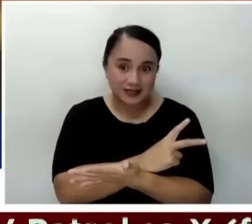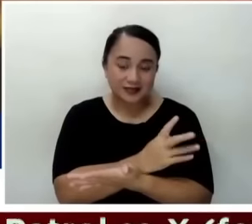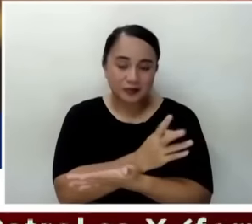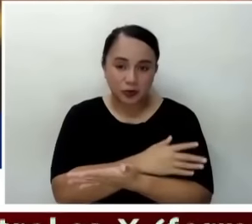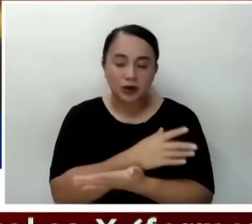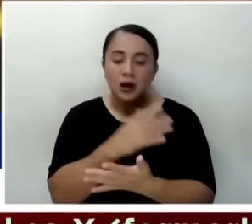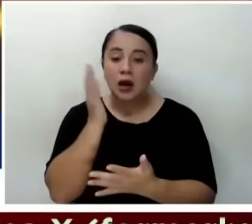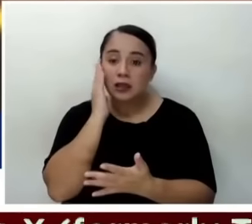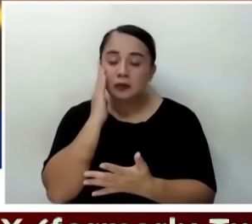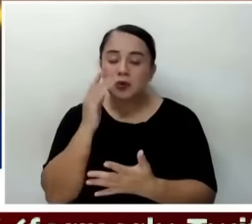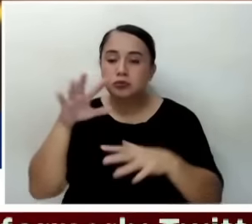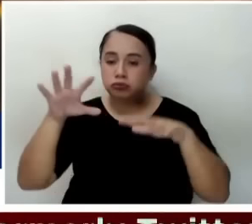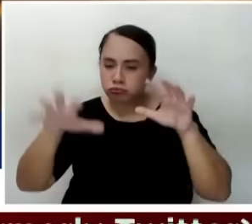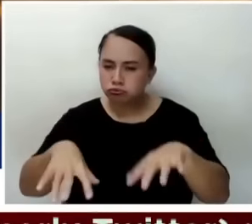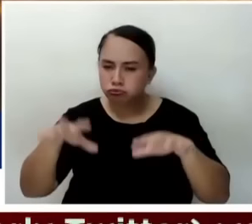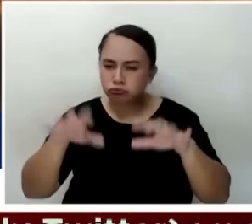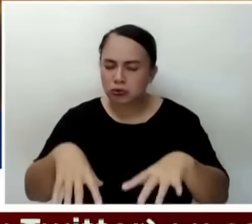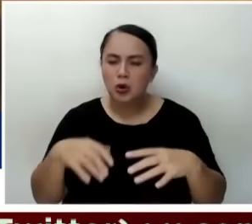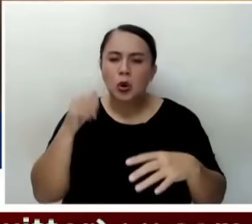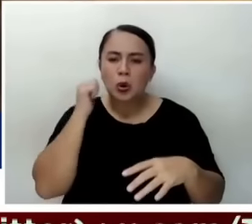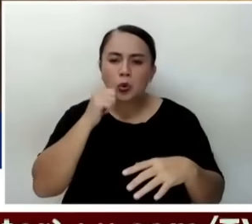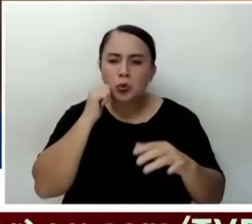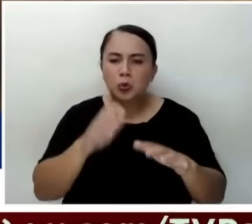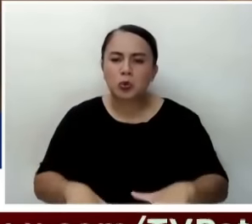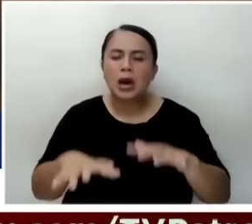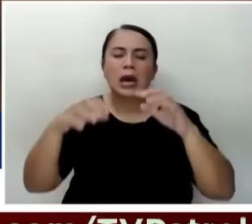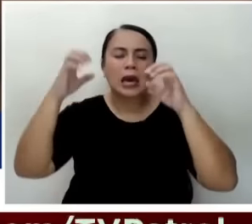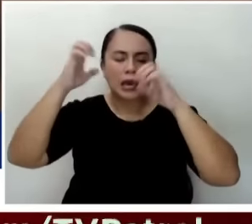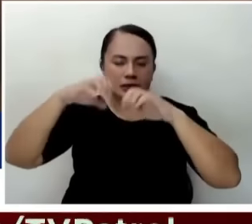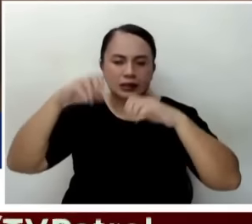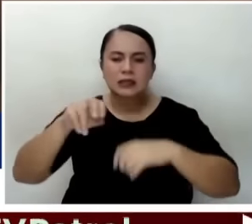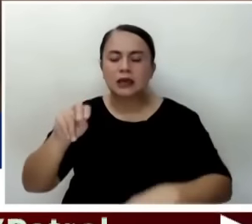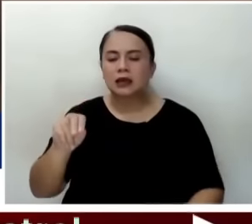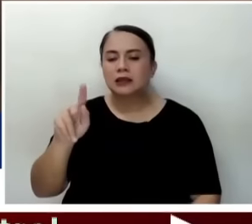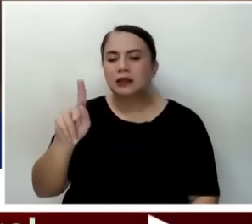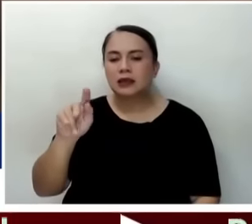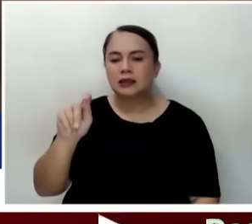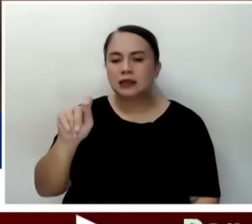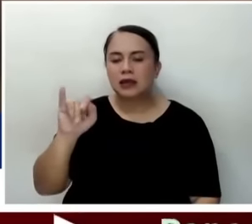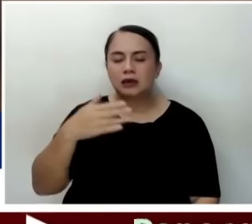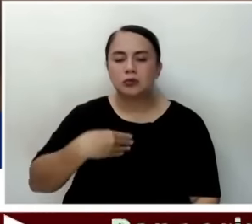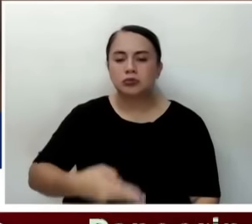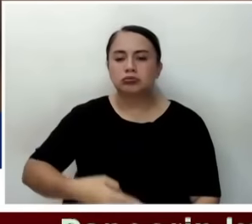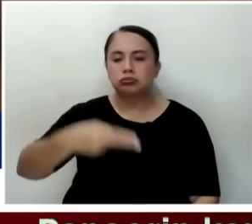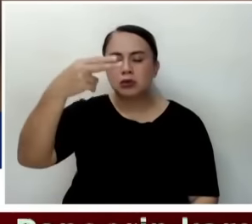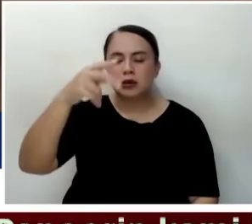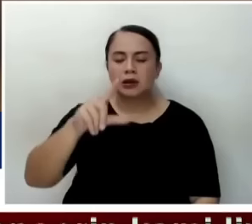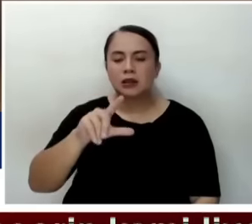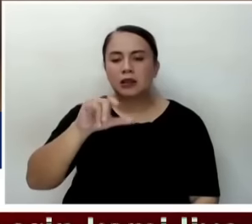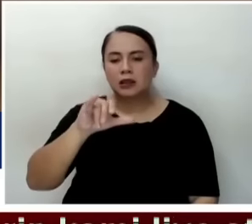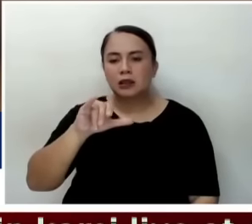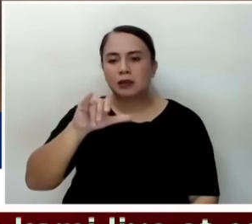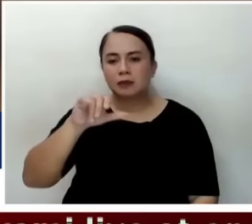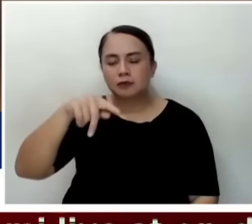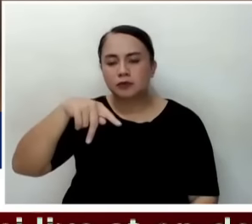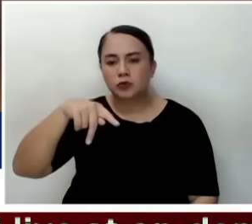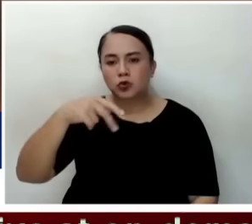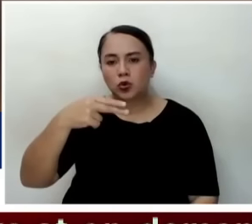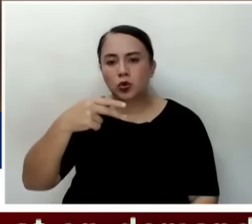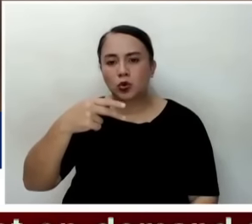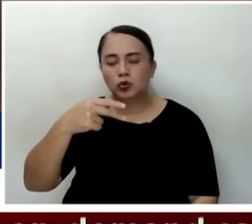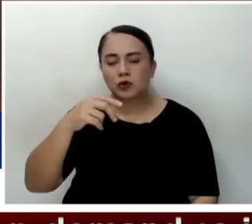tuwing tag-ulan talaga kung saan mas madalas ang baha ay inaasahan ng NKTI na tataas din ang kaso ng leptospirosis. Ang masama at